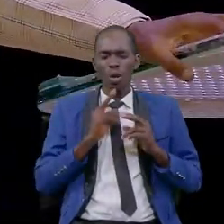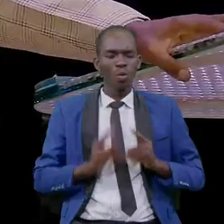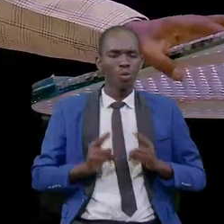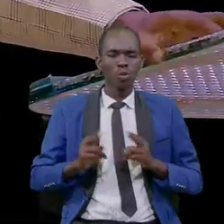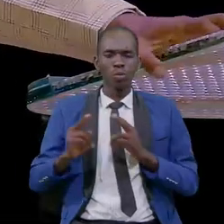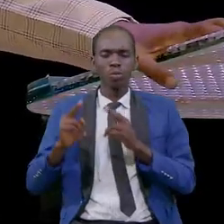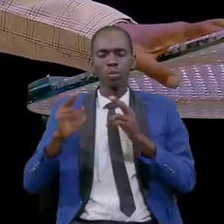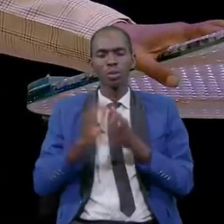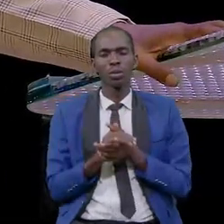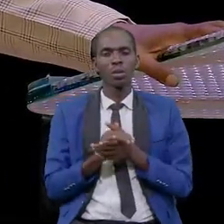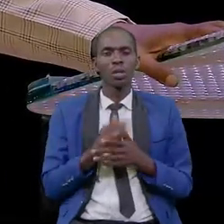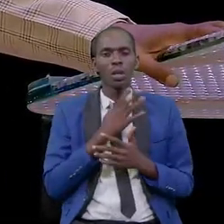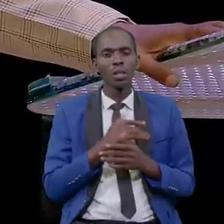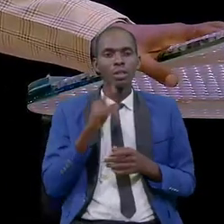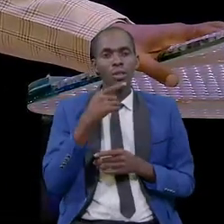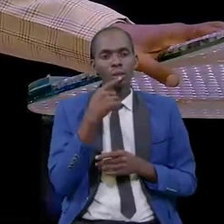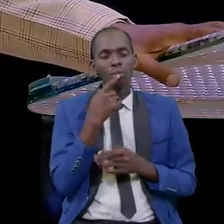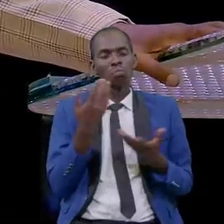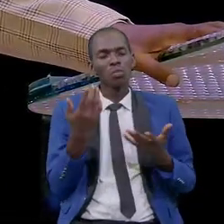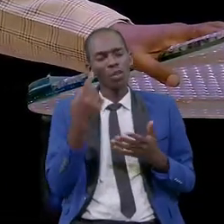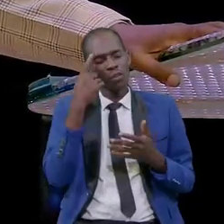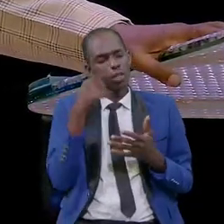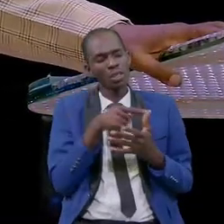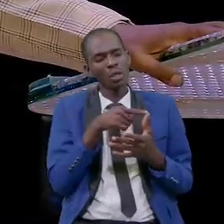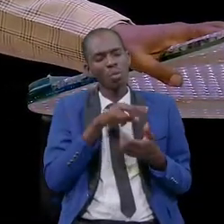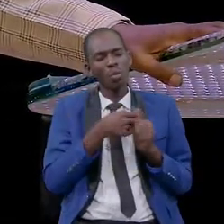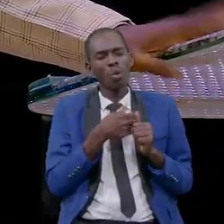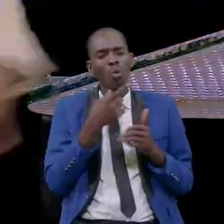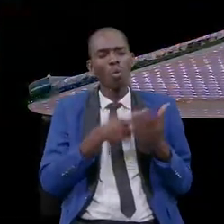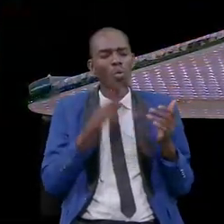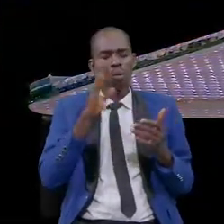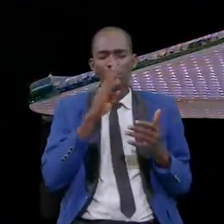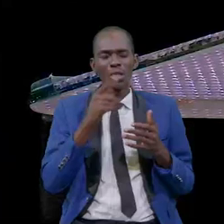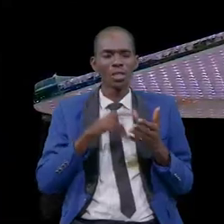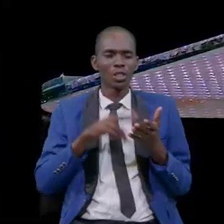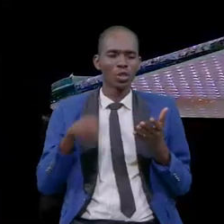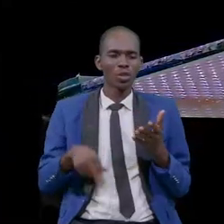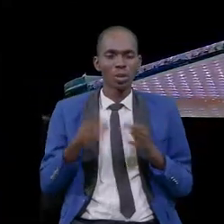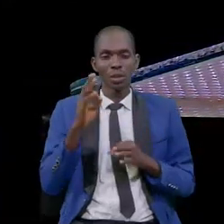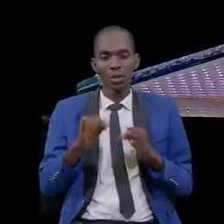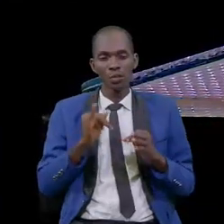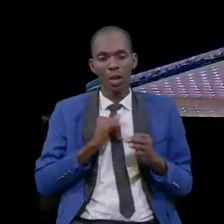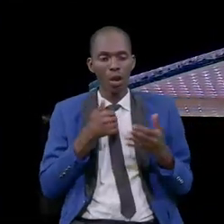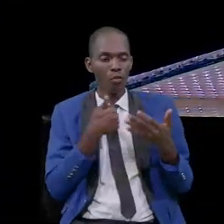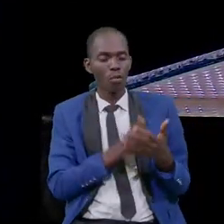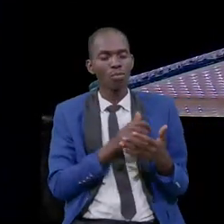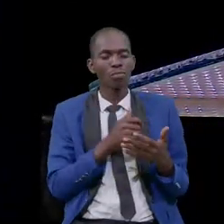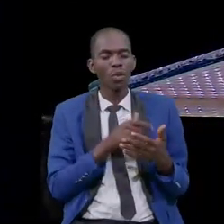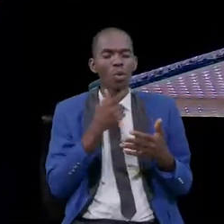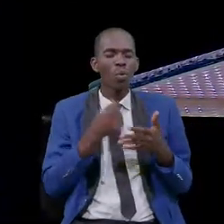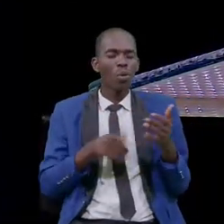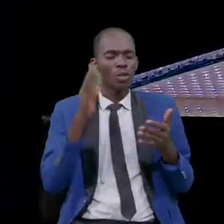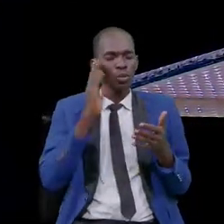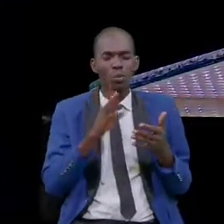précipité. Le temps est là. Quelle sera la conséquence de ceci si je fais ça? Quelle sera l'interprétation de